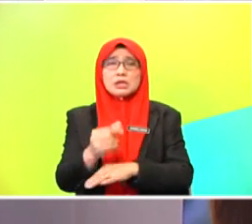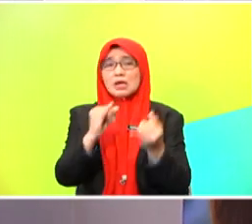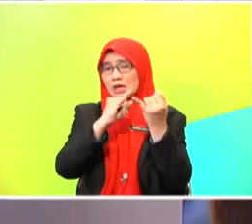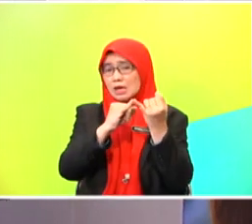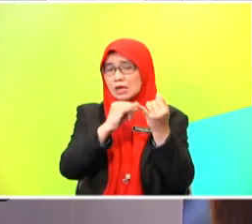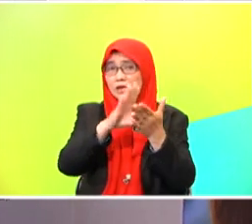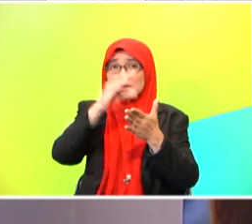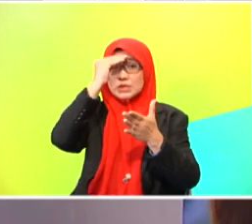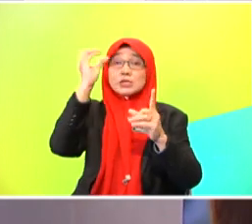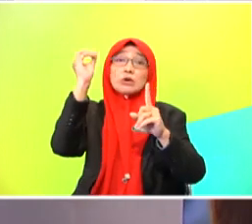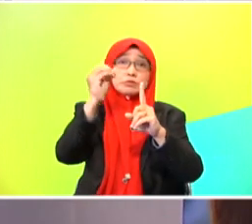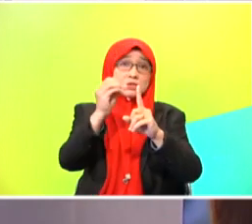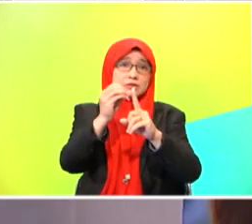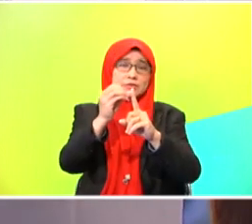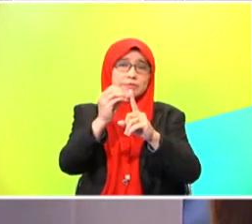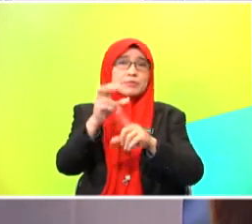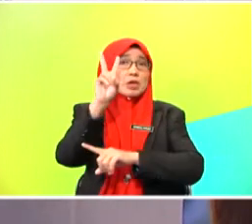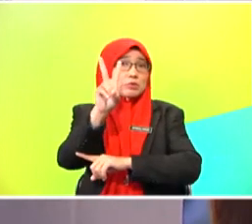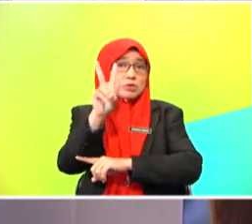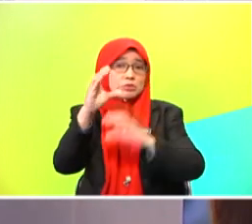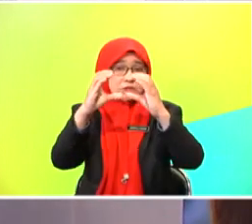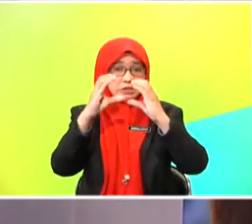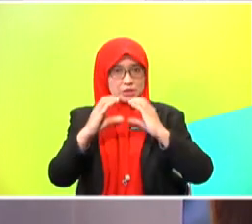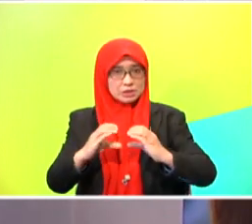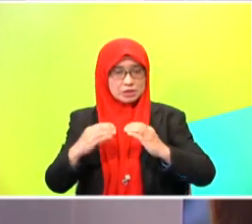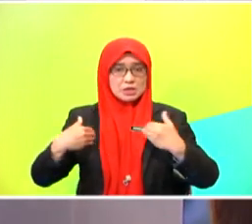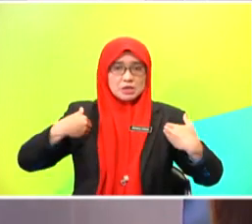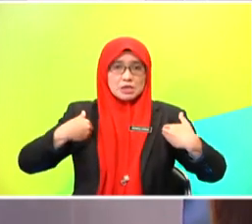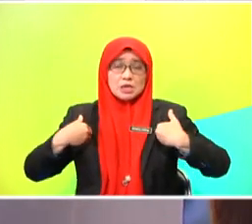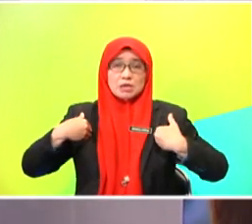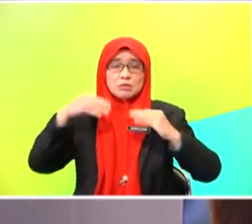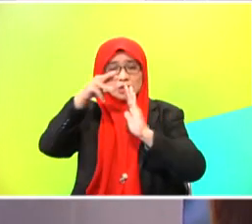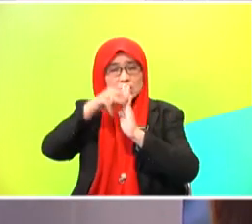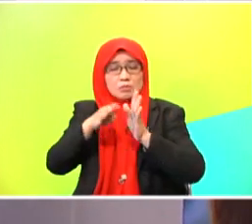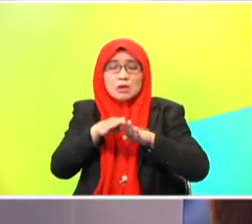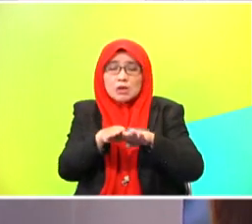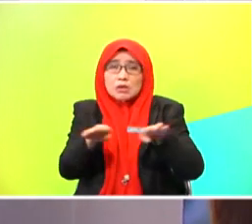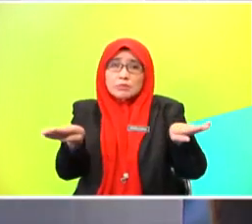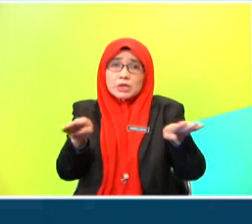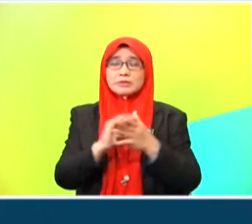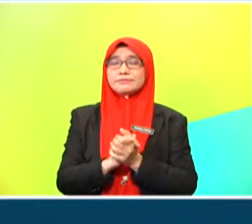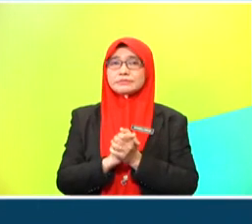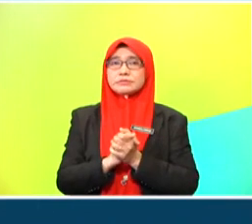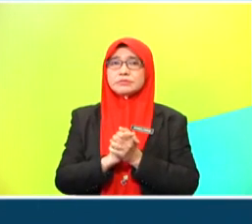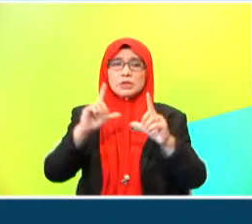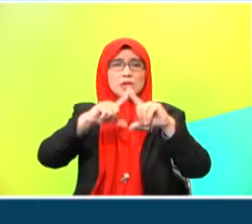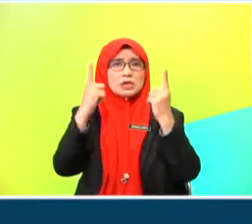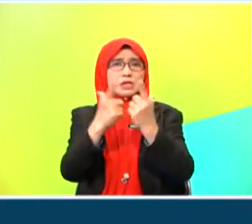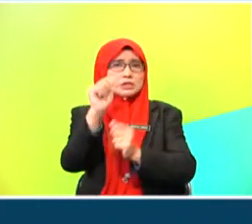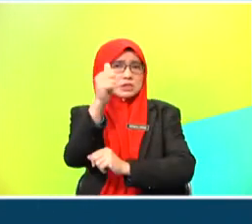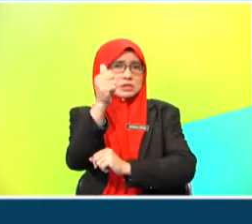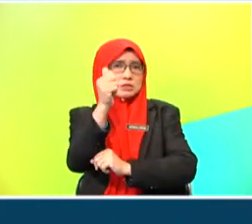dapat menyatakan kedua-dua cara haiwan membiak. Yang kedua, mengelaskan 10 haiwan yang